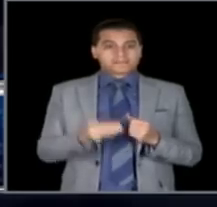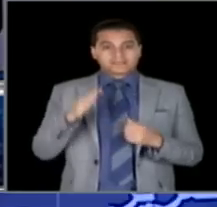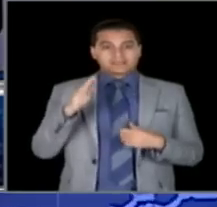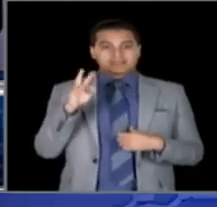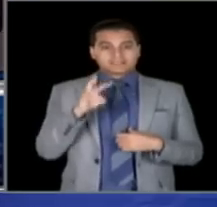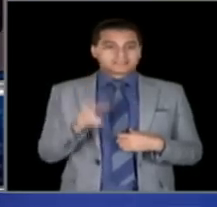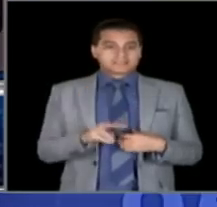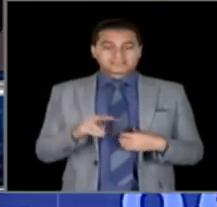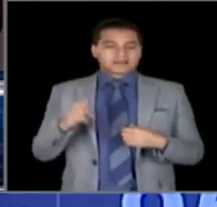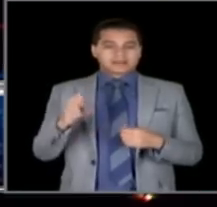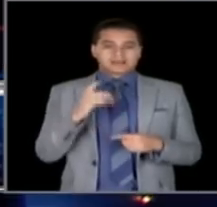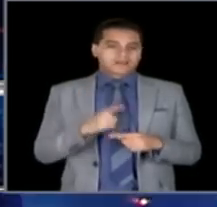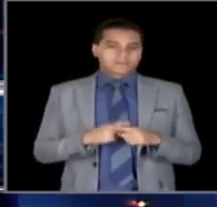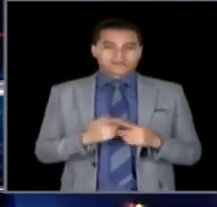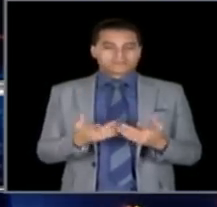خاطئة.